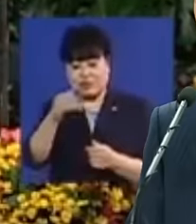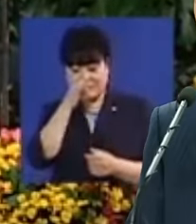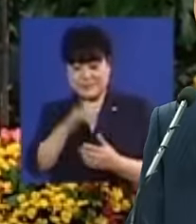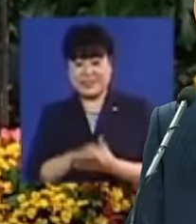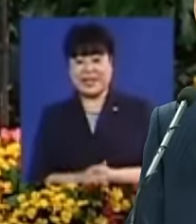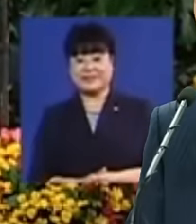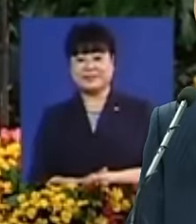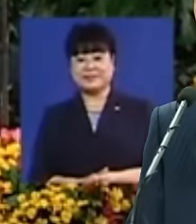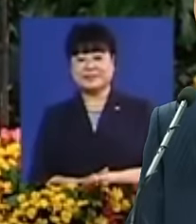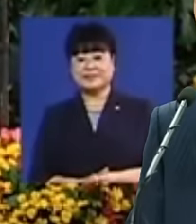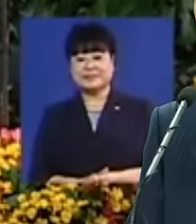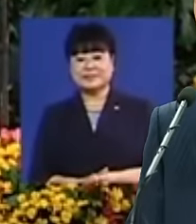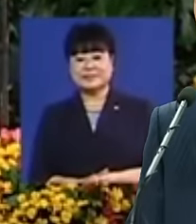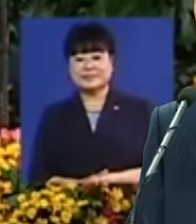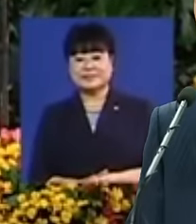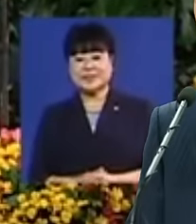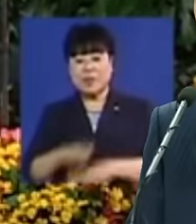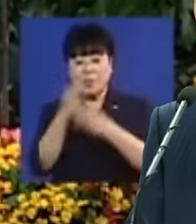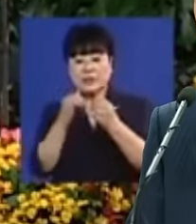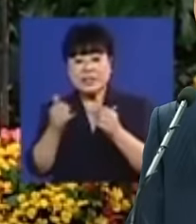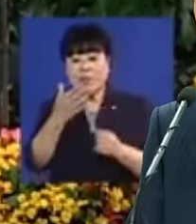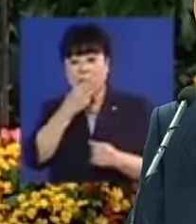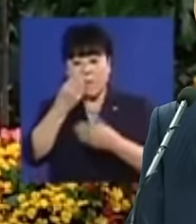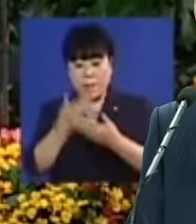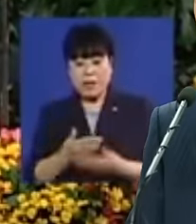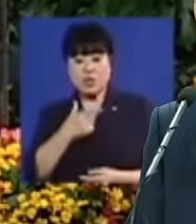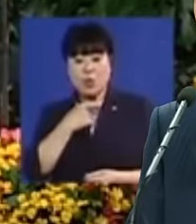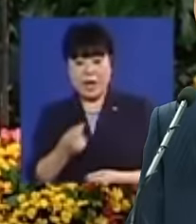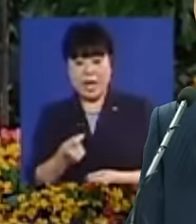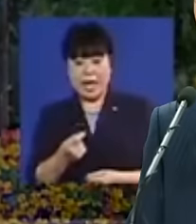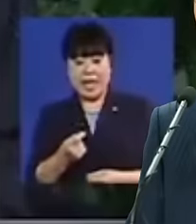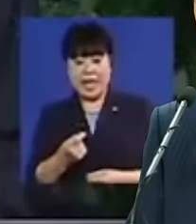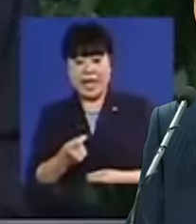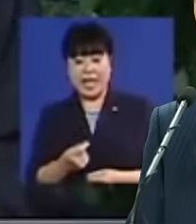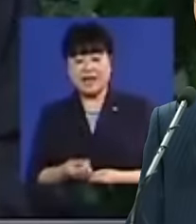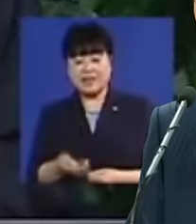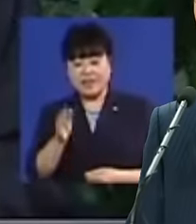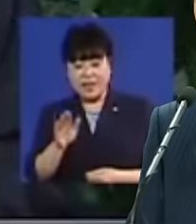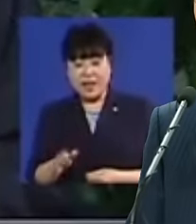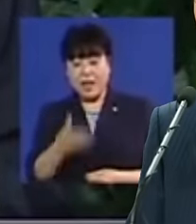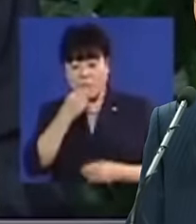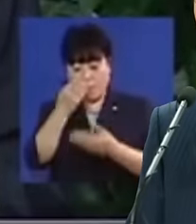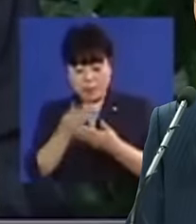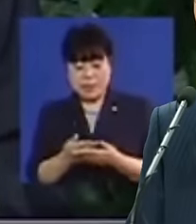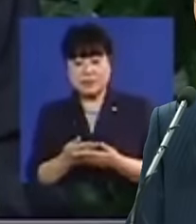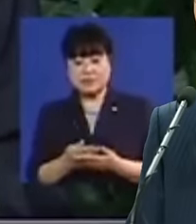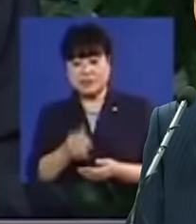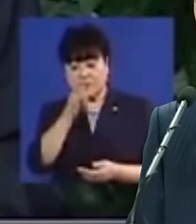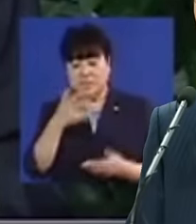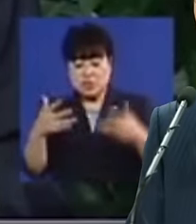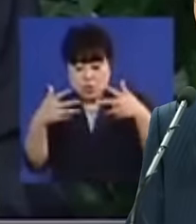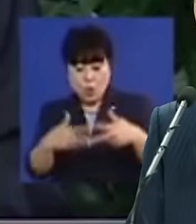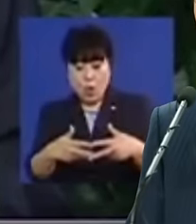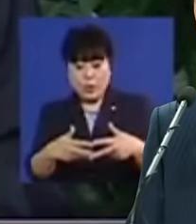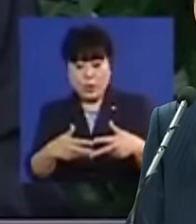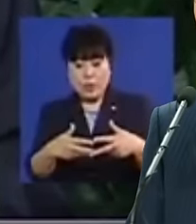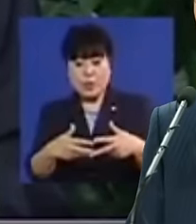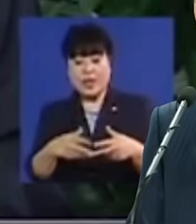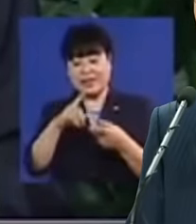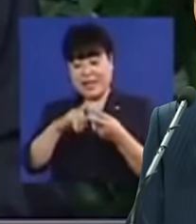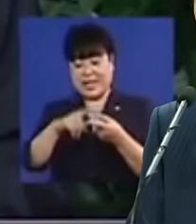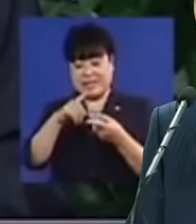보여주고 있는 것입니다. 모든 사람이 복을 받기를 원하지 않습니까? 그런데 복 받을 수 있는 조건에